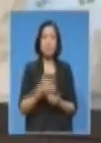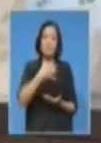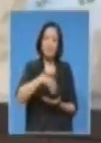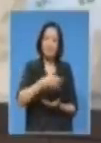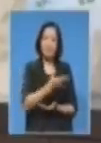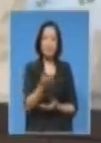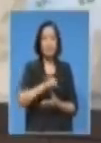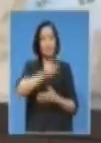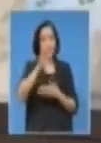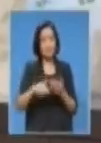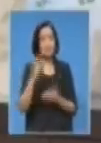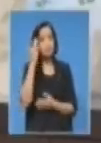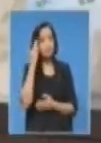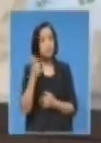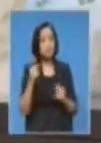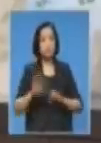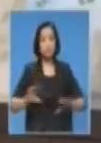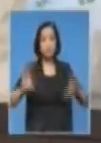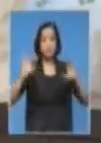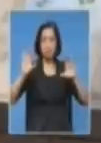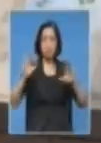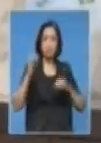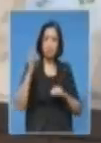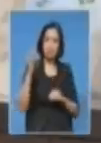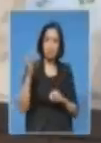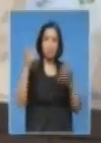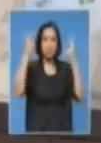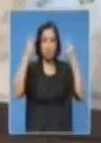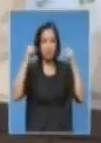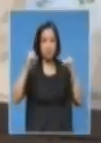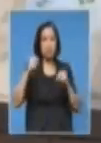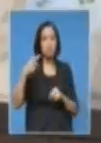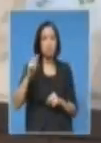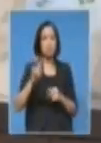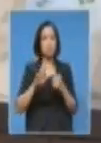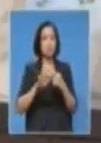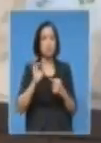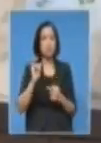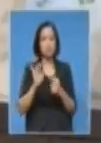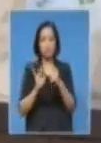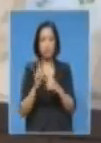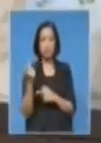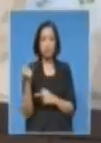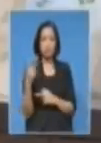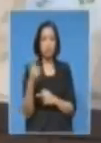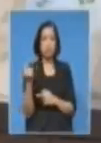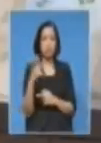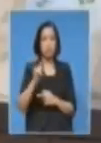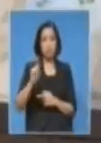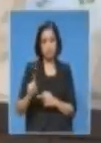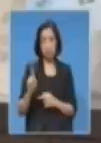นพี่น้องประชาชนนะครับว่ารัฐบาลโดยท่านนายกรัฐมนตรีพลเอกประยุทธ์จันทร์โอชานะครับก็ได้